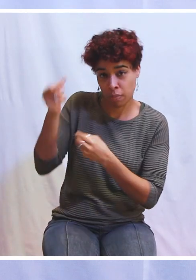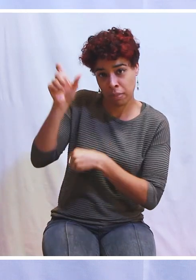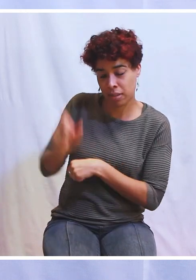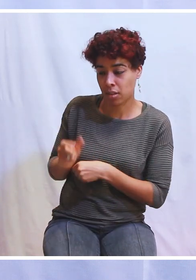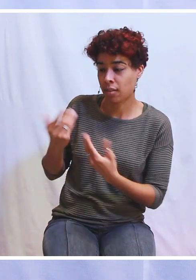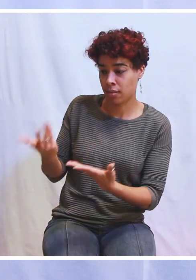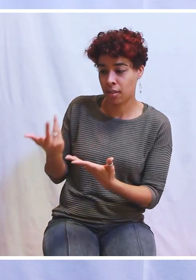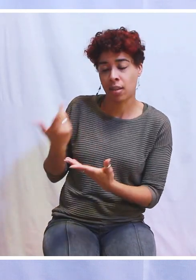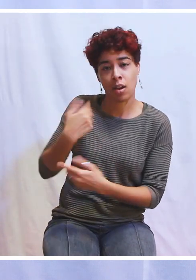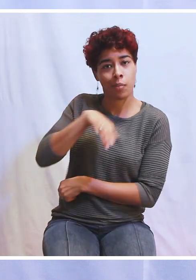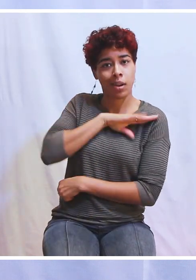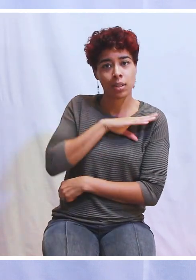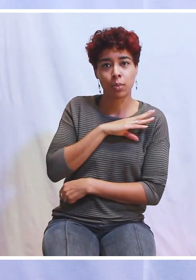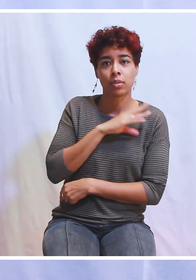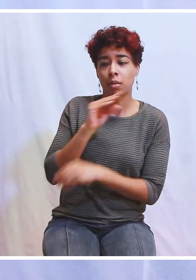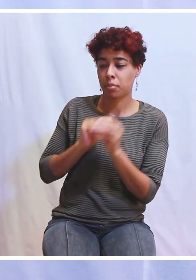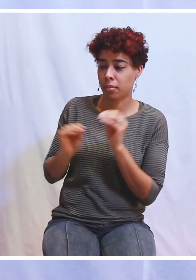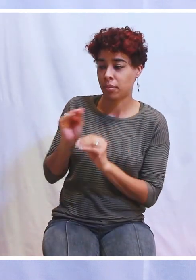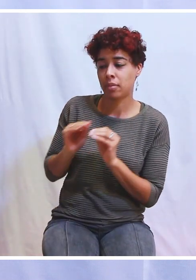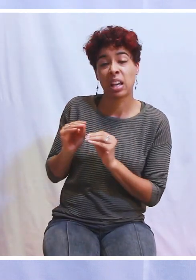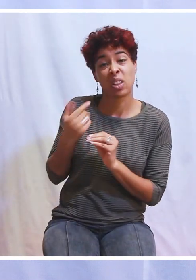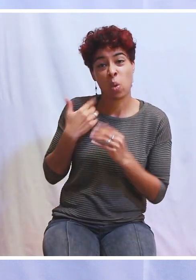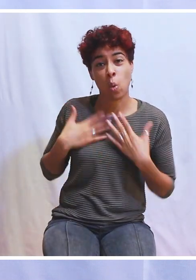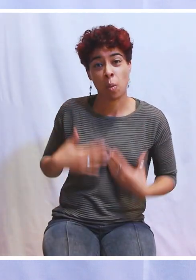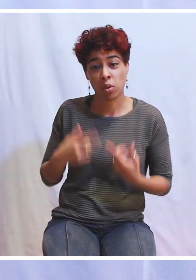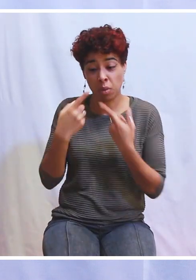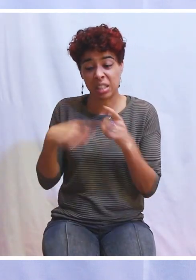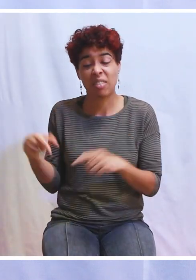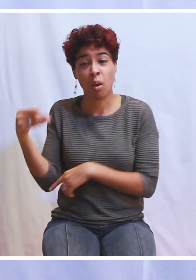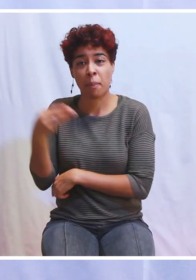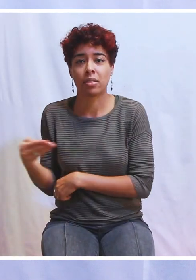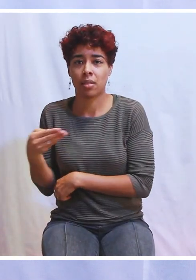responsabilité. Et qu'on ne se comporte pas comme des mercenaires.